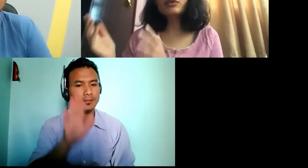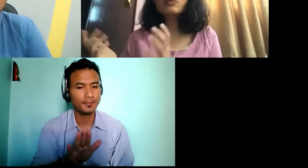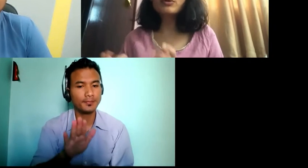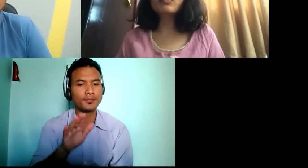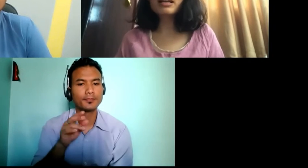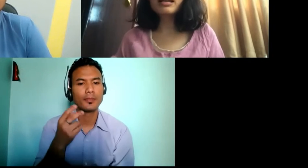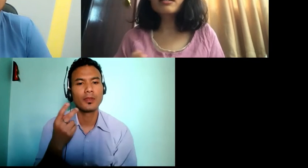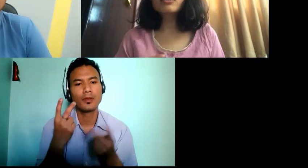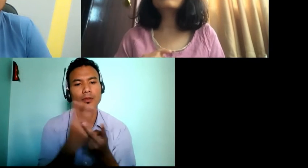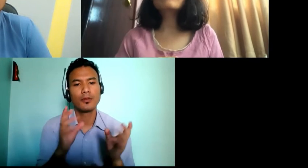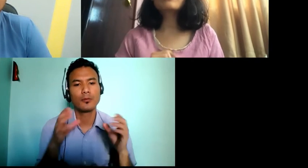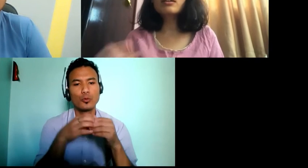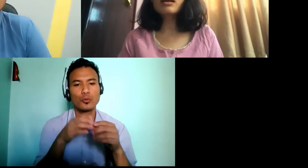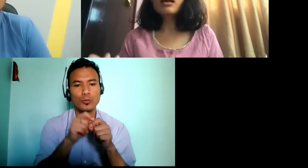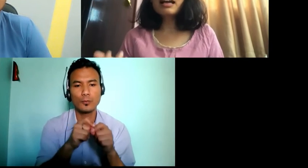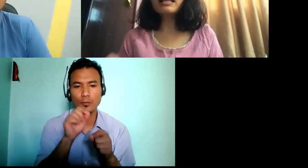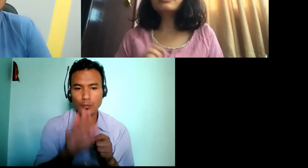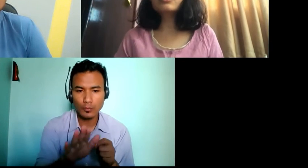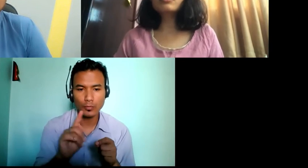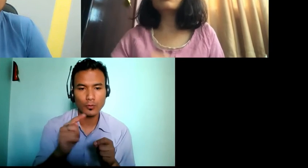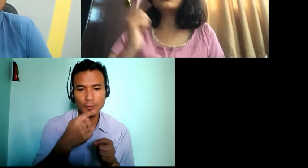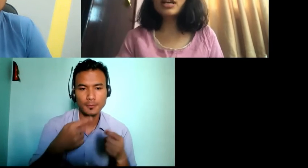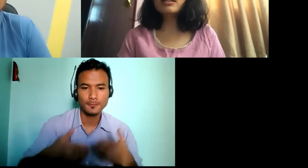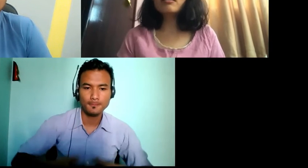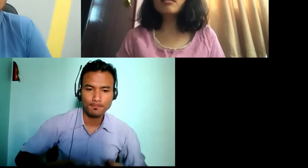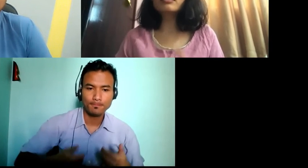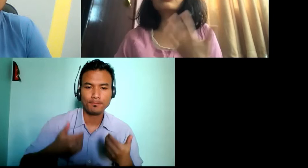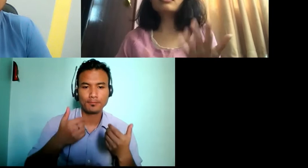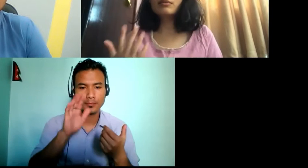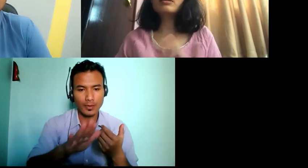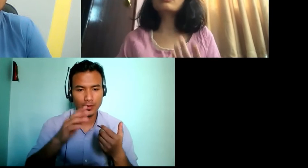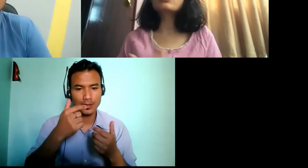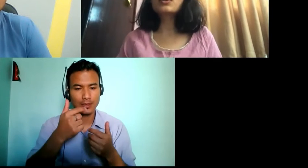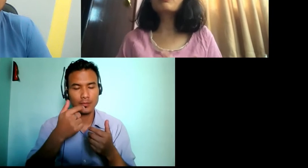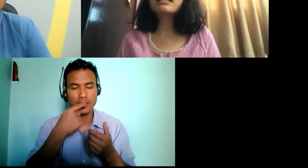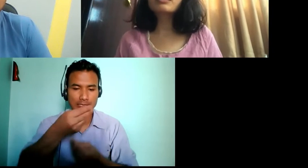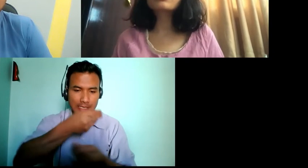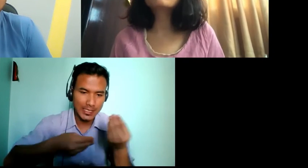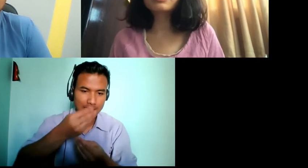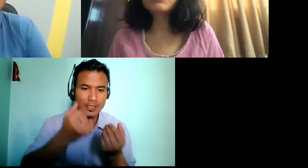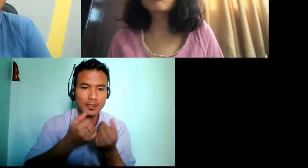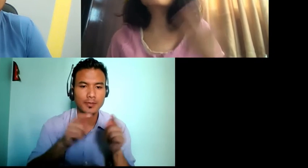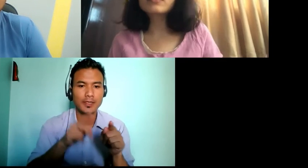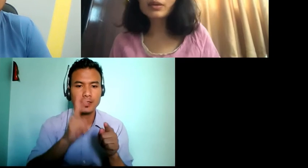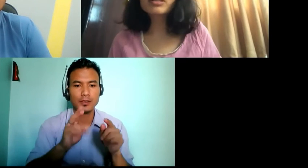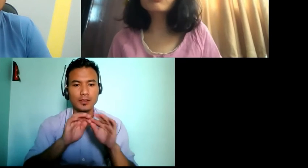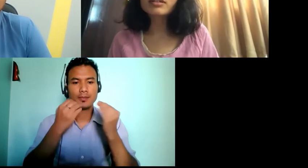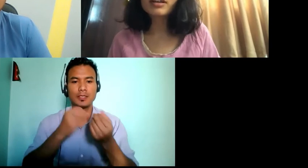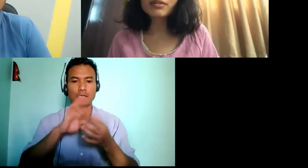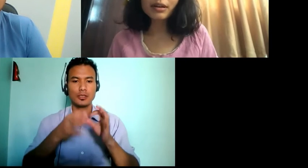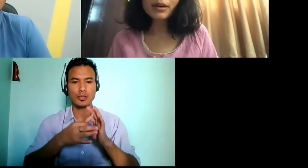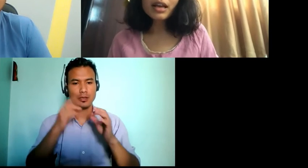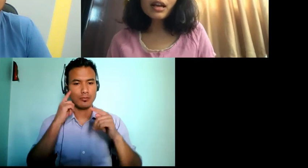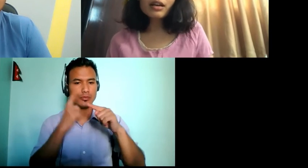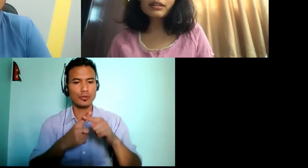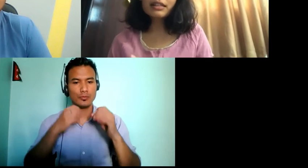यहाँ ग्रुपहरू बनाइरहेको छ, कुनै फन खालि टिकटक छ भने सेयरिङ गरेर त्यसरी पनि सोसियल मिडियाको युटिलाइज पोजिटिभली पनि गरिरहेको